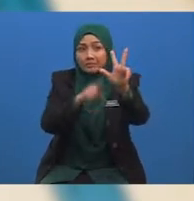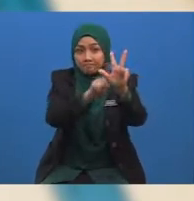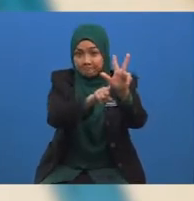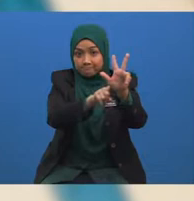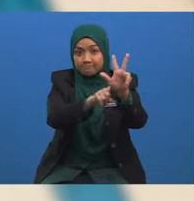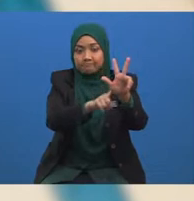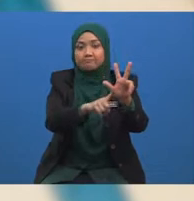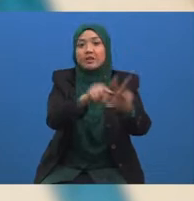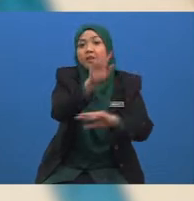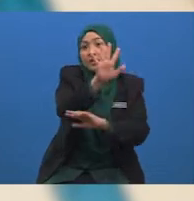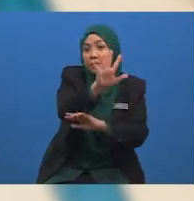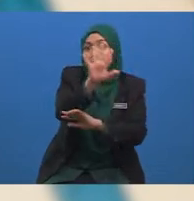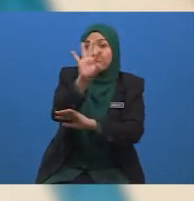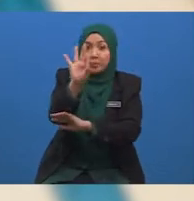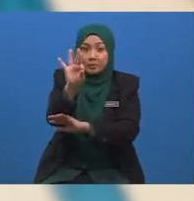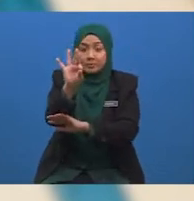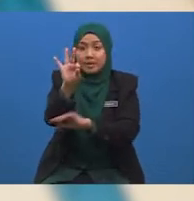53,